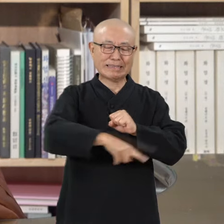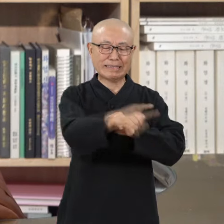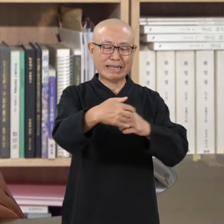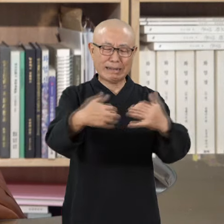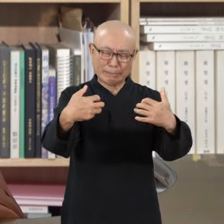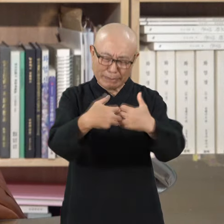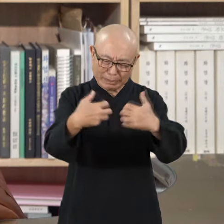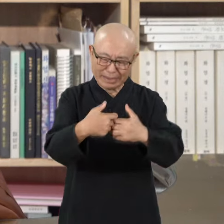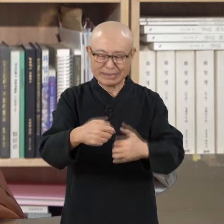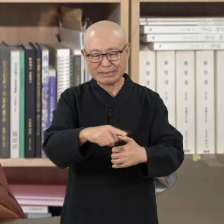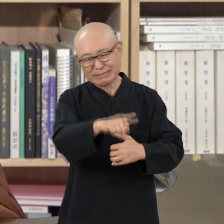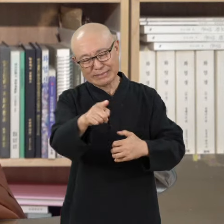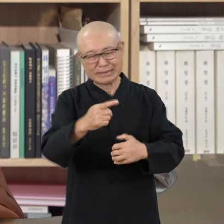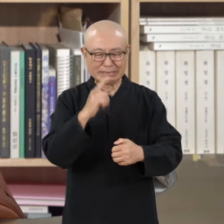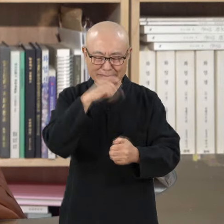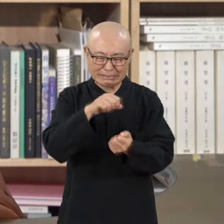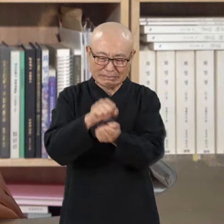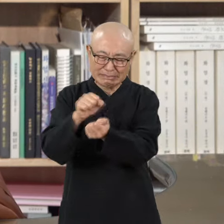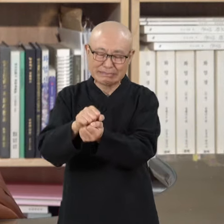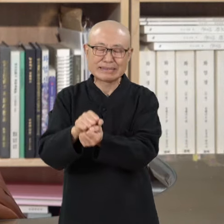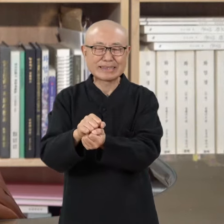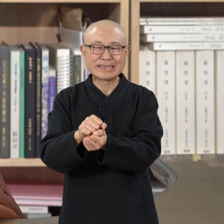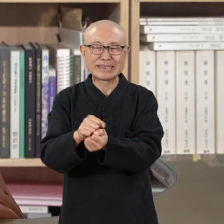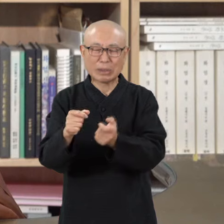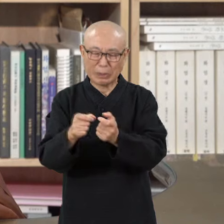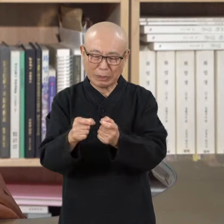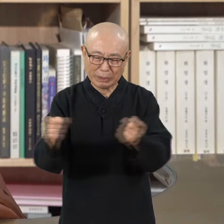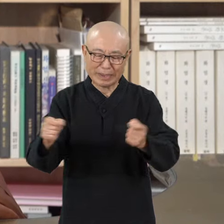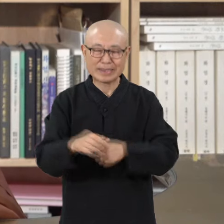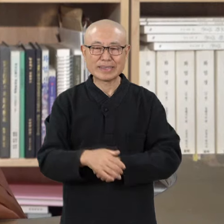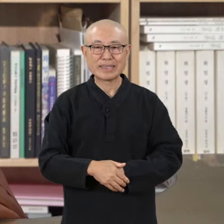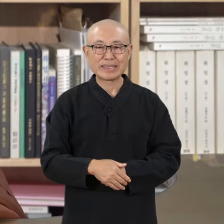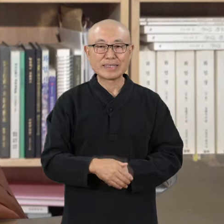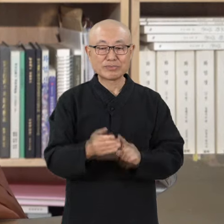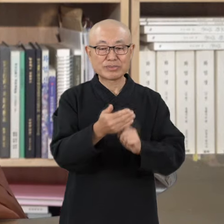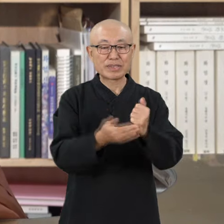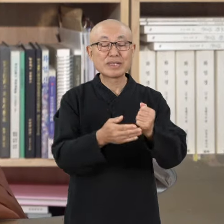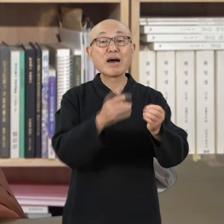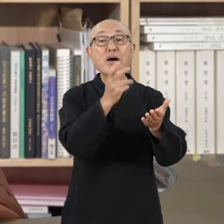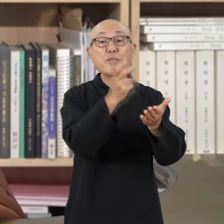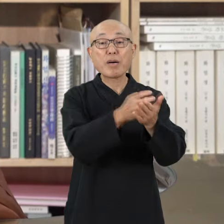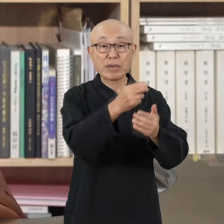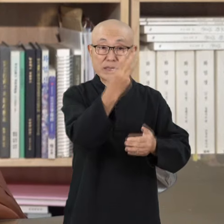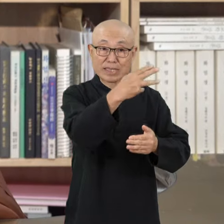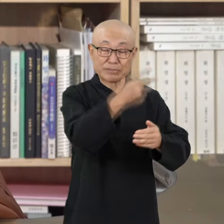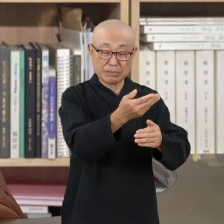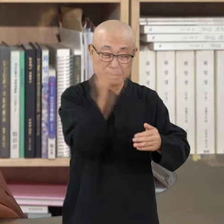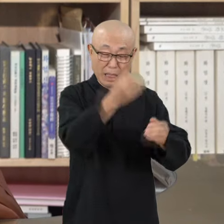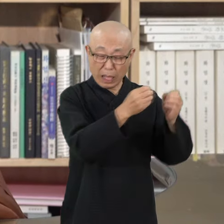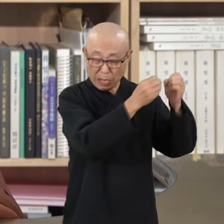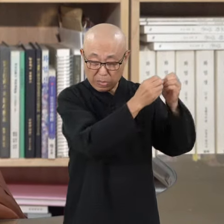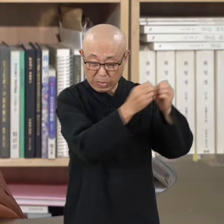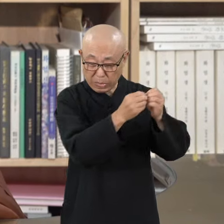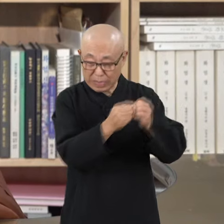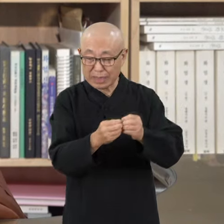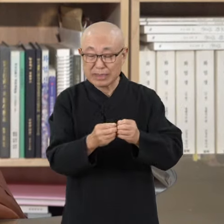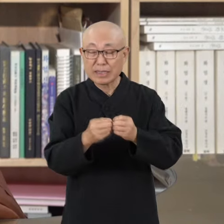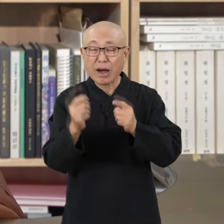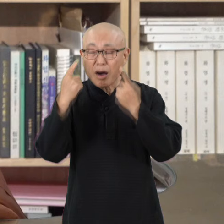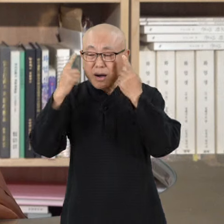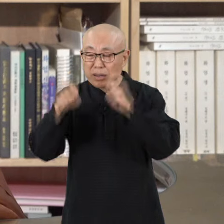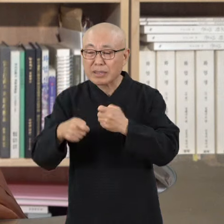바른법이 삼천 년을 내려와도 한쪽에서는 인간의 어리석음이 그렇게 올라가고.